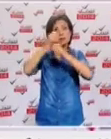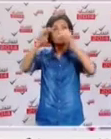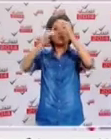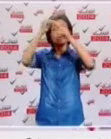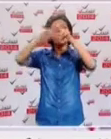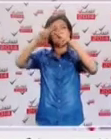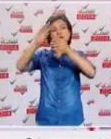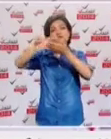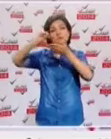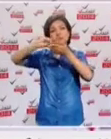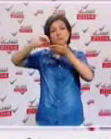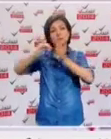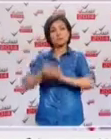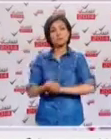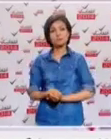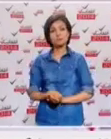الإصلاح الإداري.